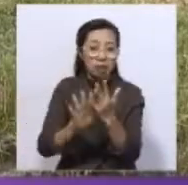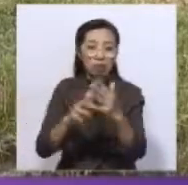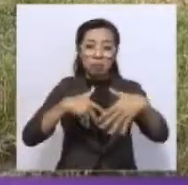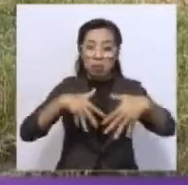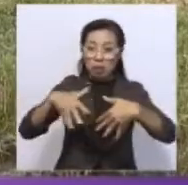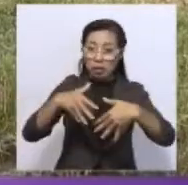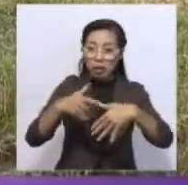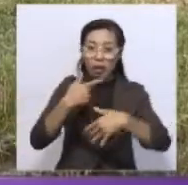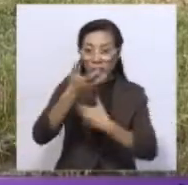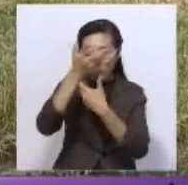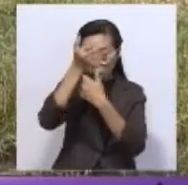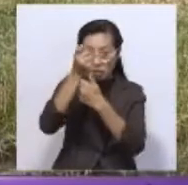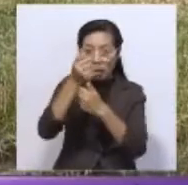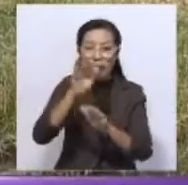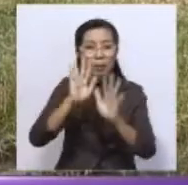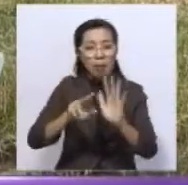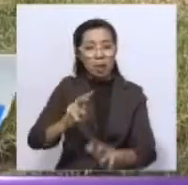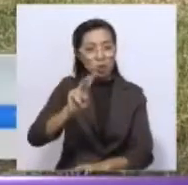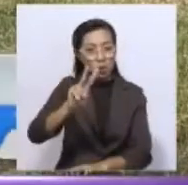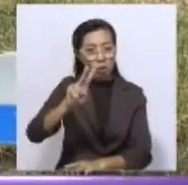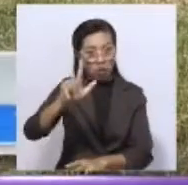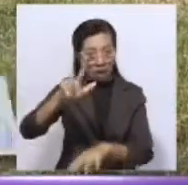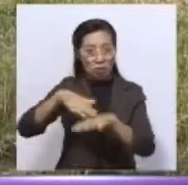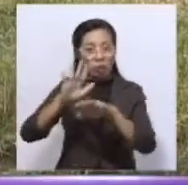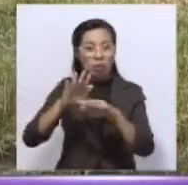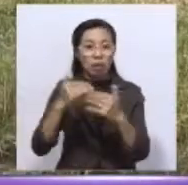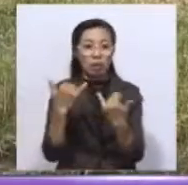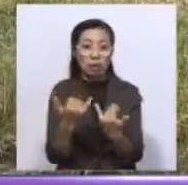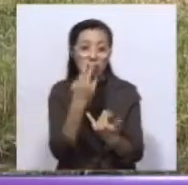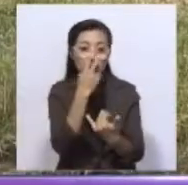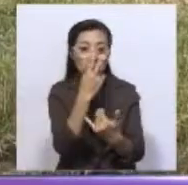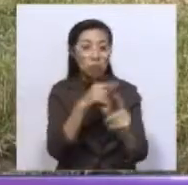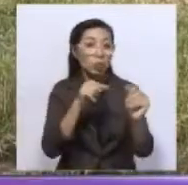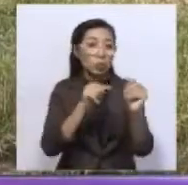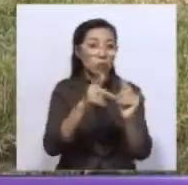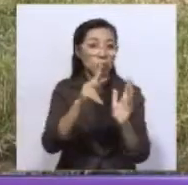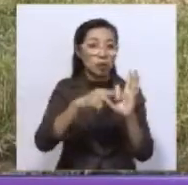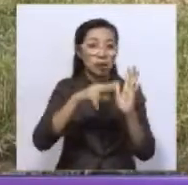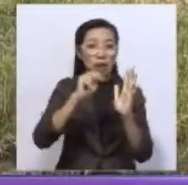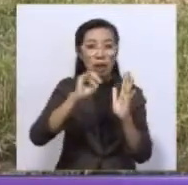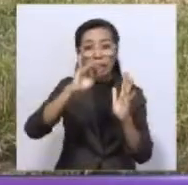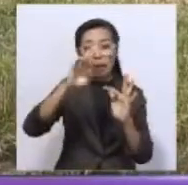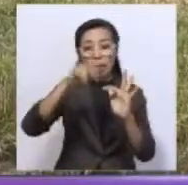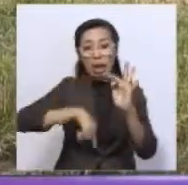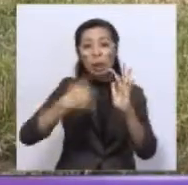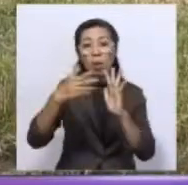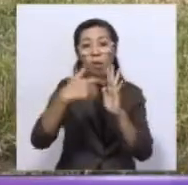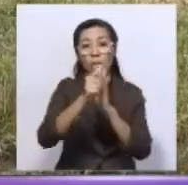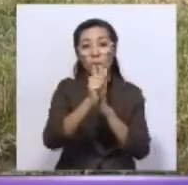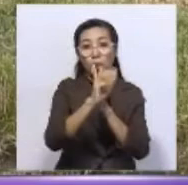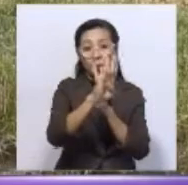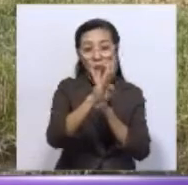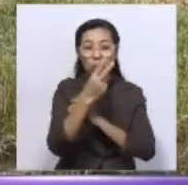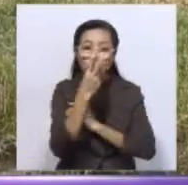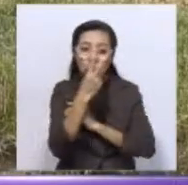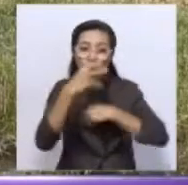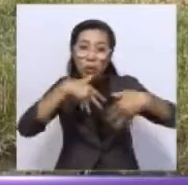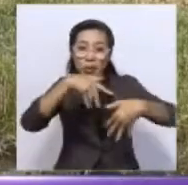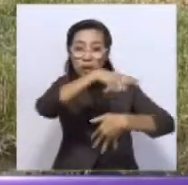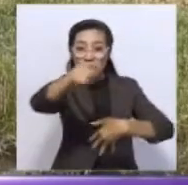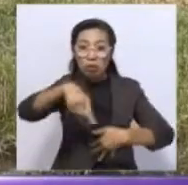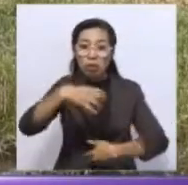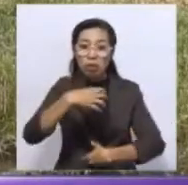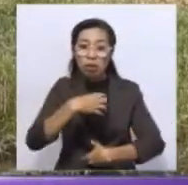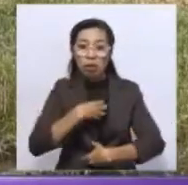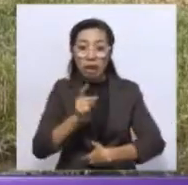จแล้วเกือบ2ล้านคนครับวันนี้มาติดตามภารกิจของทีมตำบลคันไร่อำเภอสิรินธรจังหวัดอุบลราชธานีไปดูความต้องการของพี่น้องประ